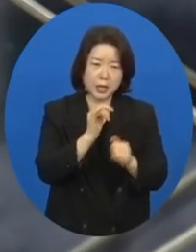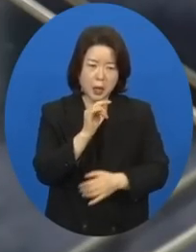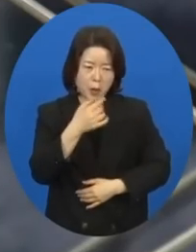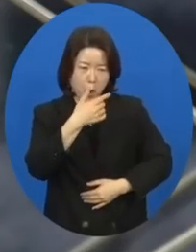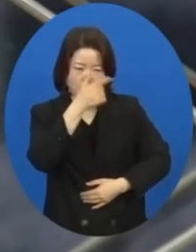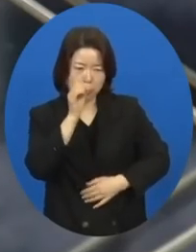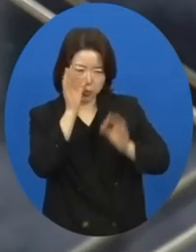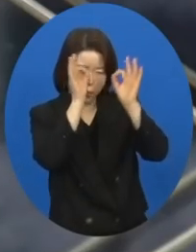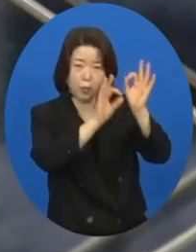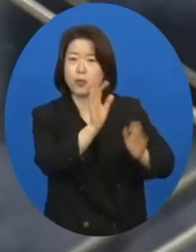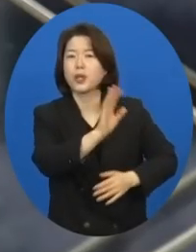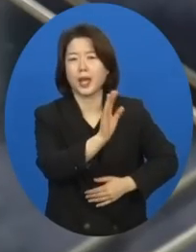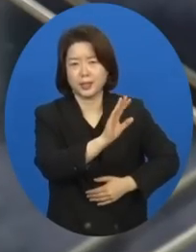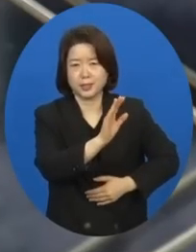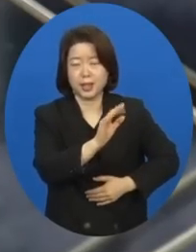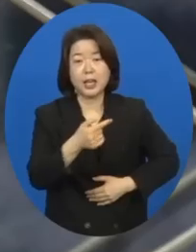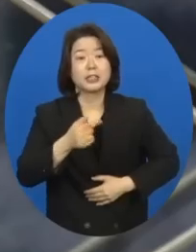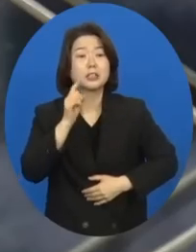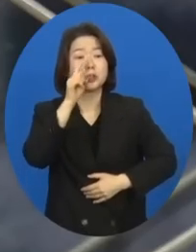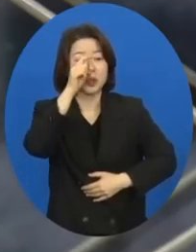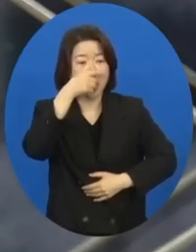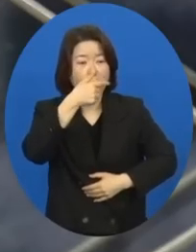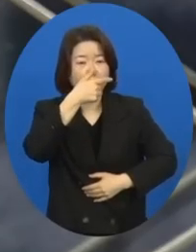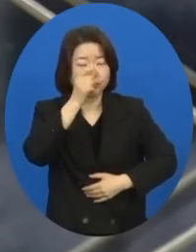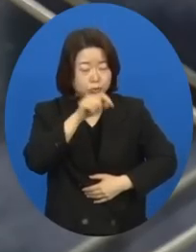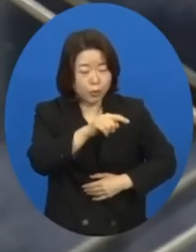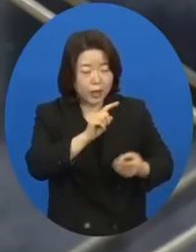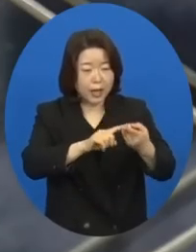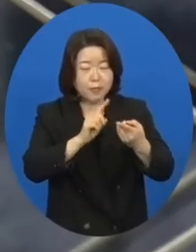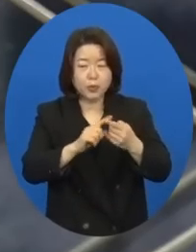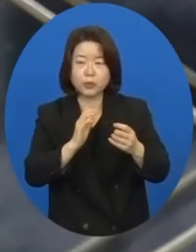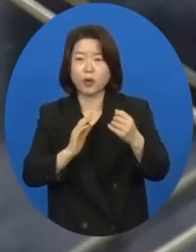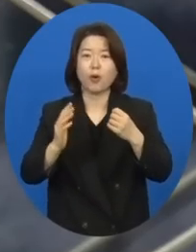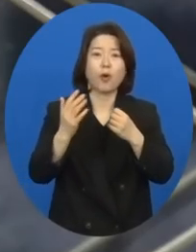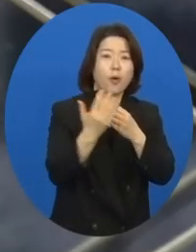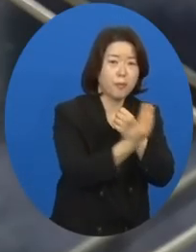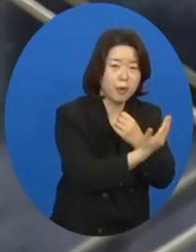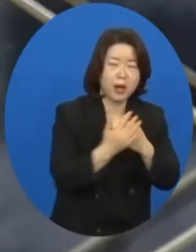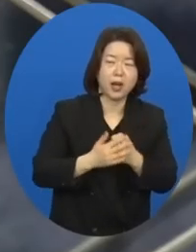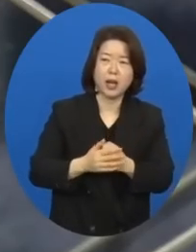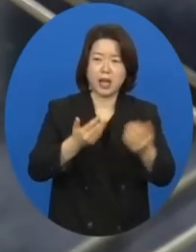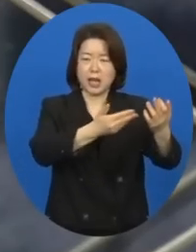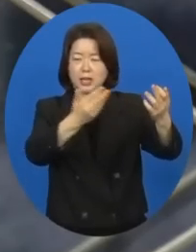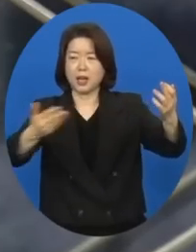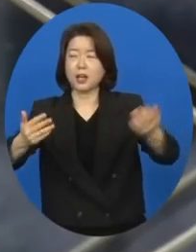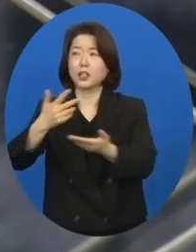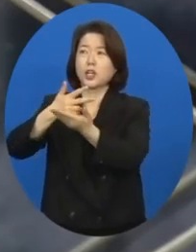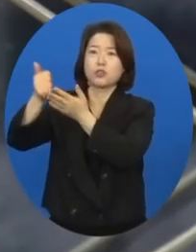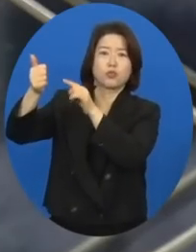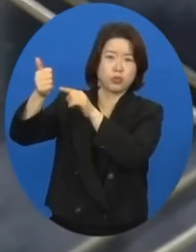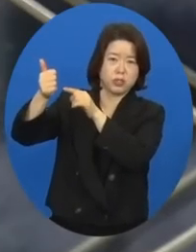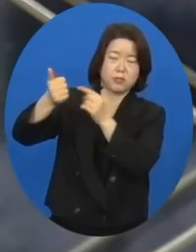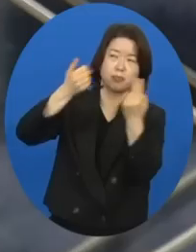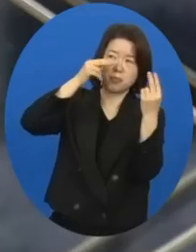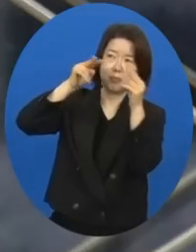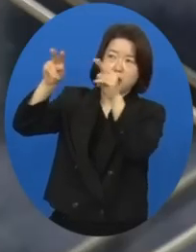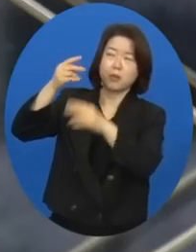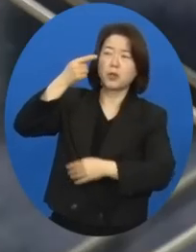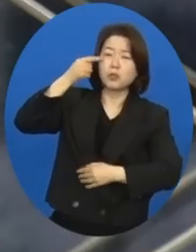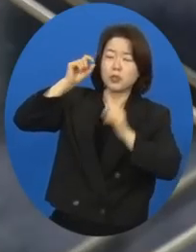아니라 그 허물마저도 덮으시는 강과 같은 사랑의 주이시구나. 이 눈이 열려야 하는